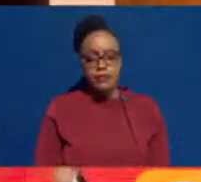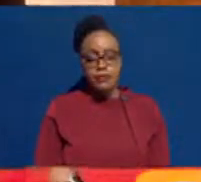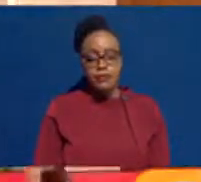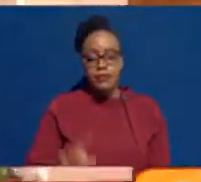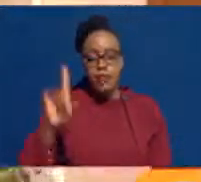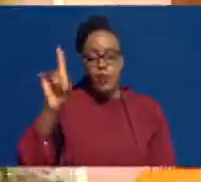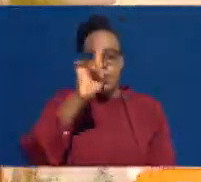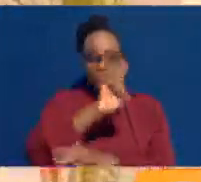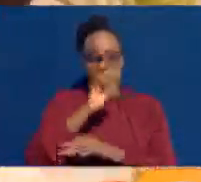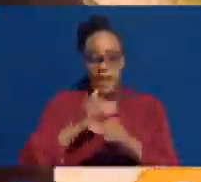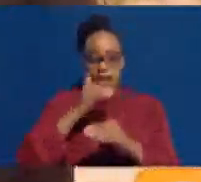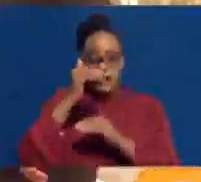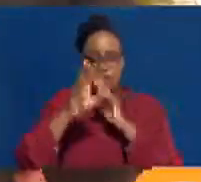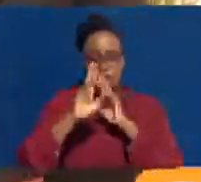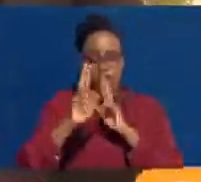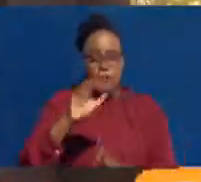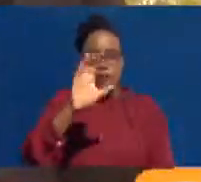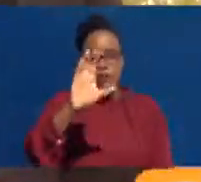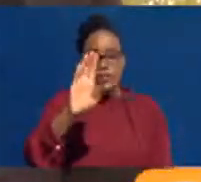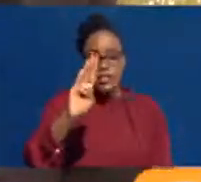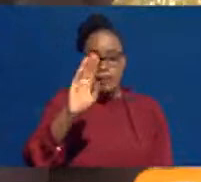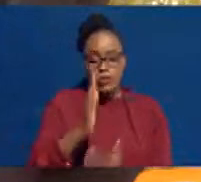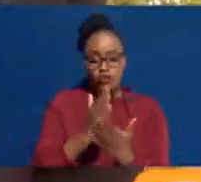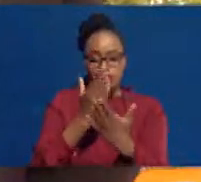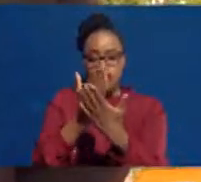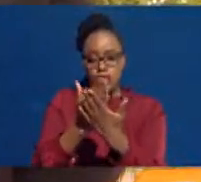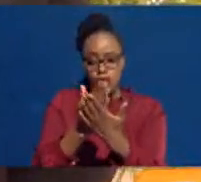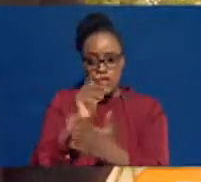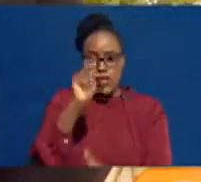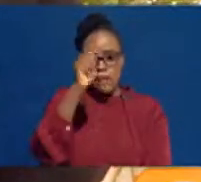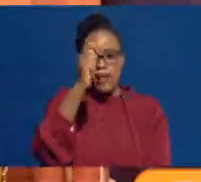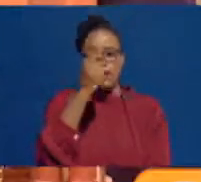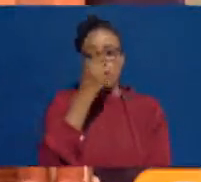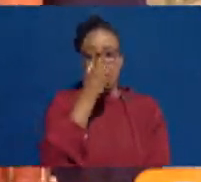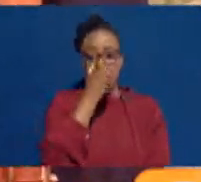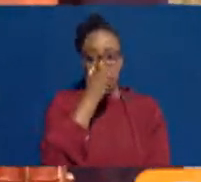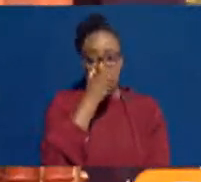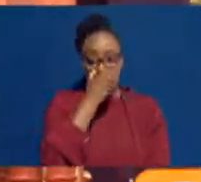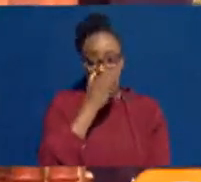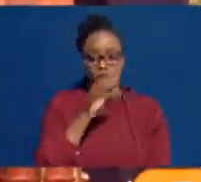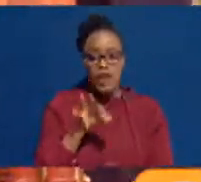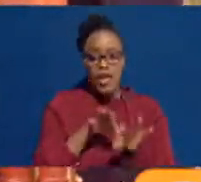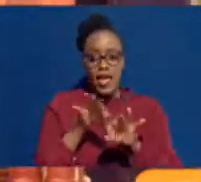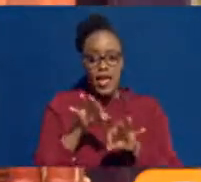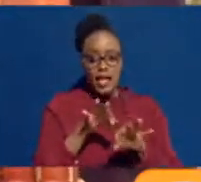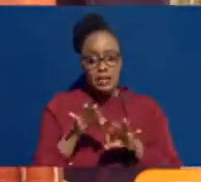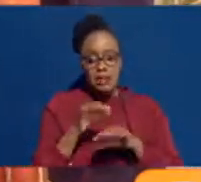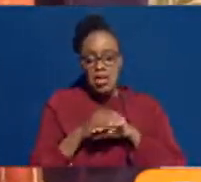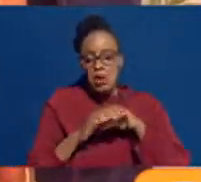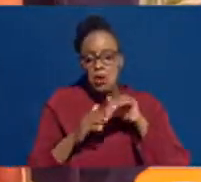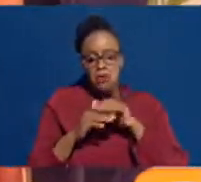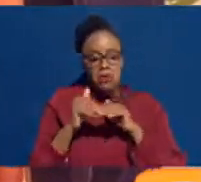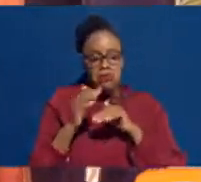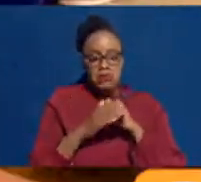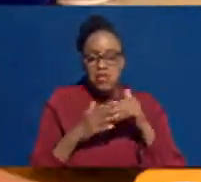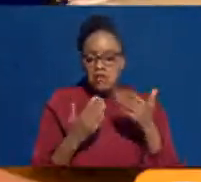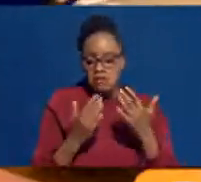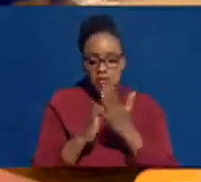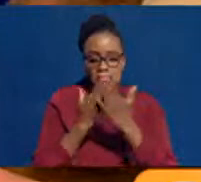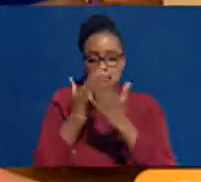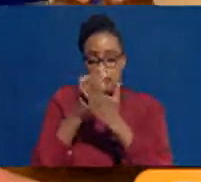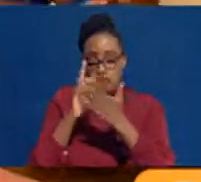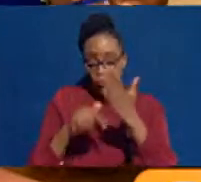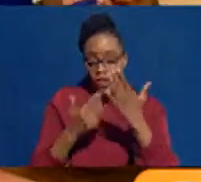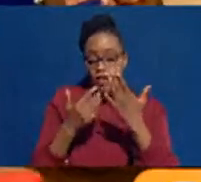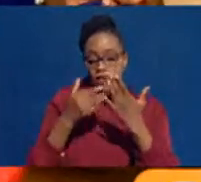Siku moja baada ya ripoti ya CBC kuwasilishwa, Rais William Ruto alieleza kuridhishwa kwake na pendekezo kwamba